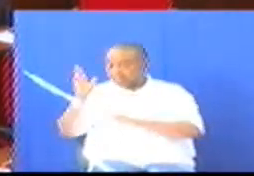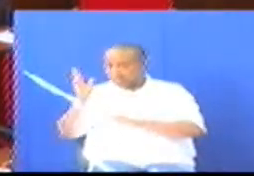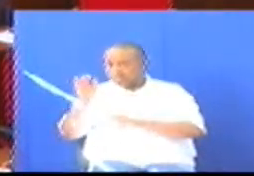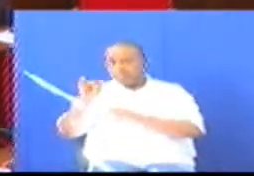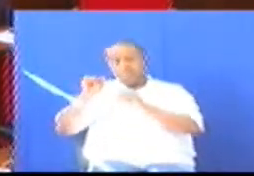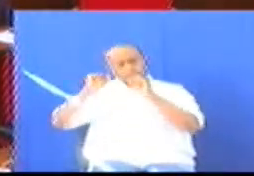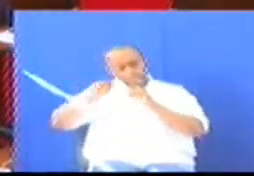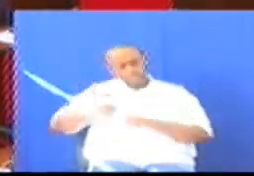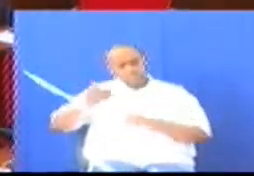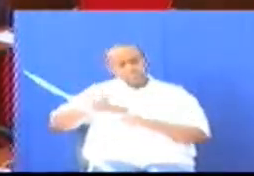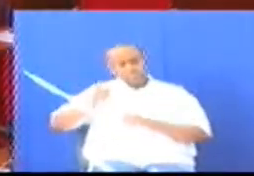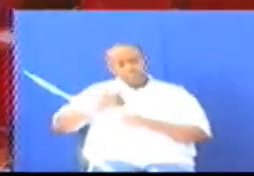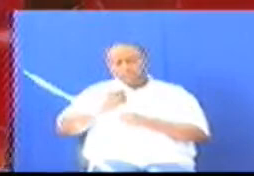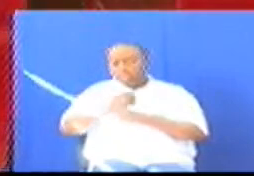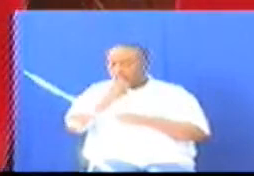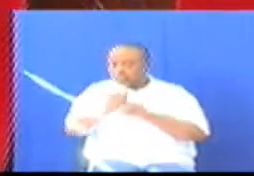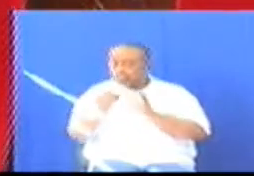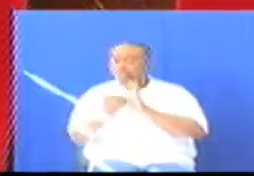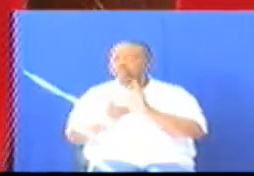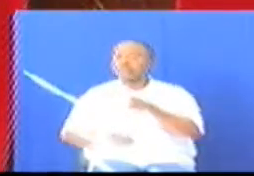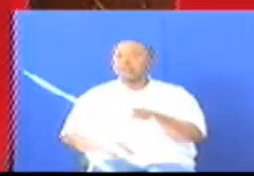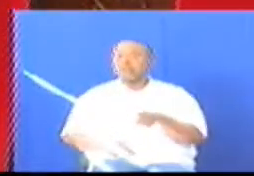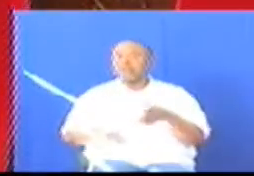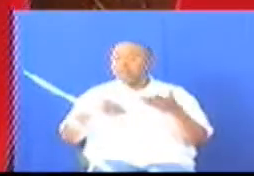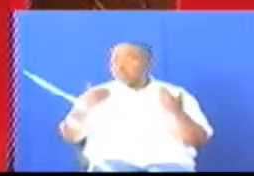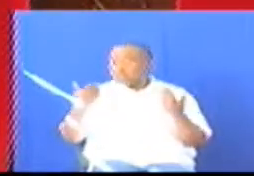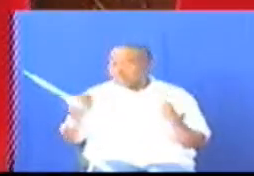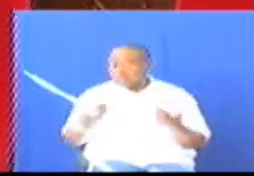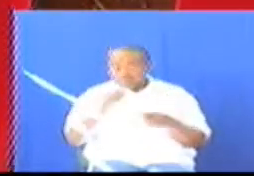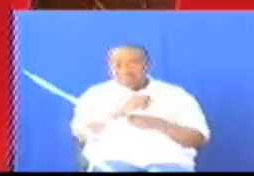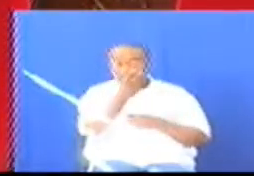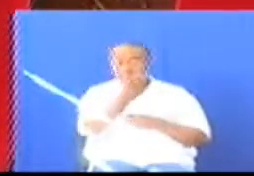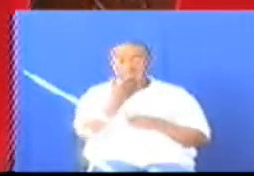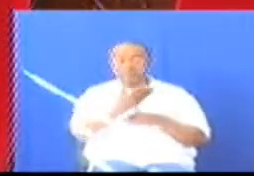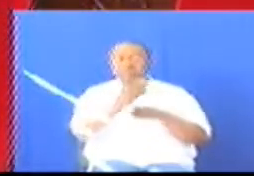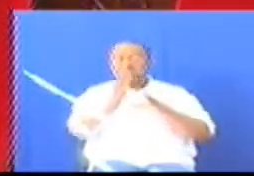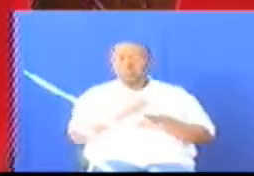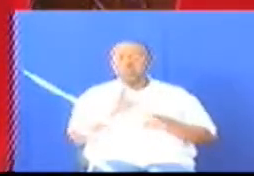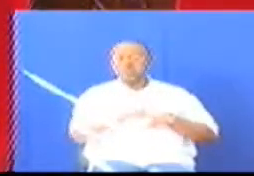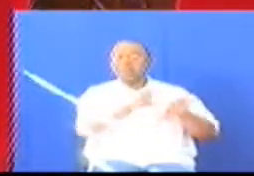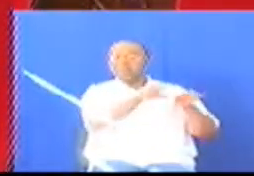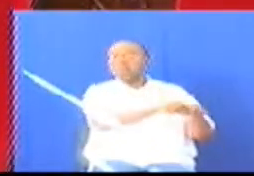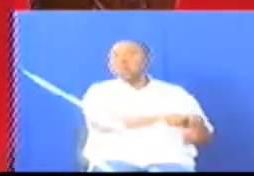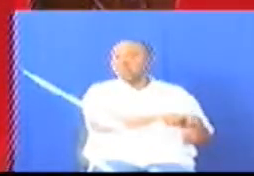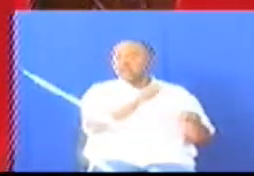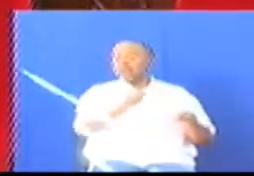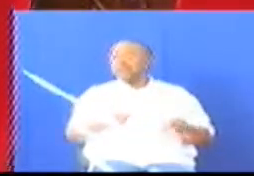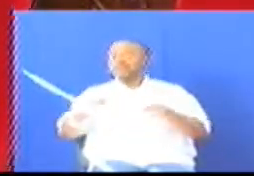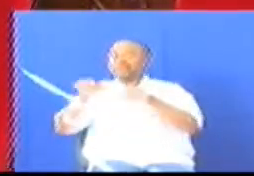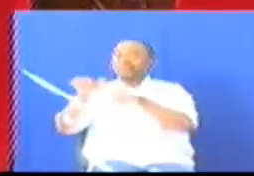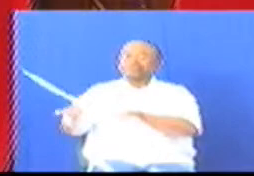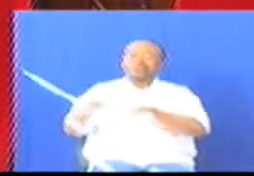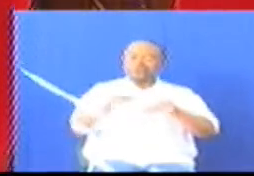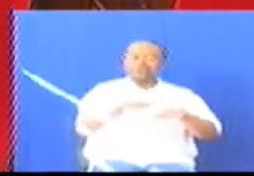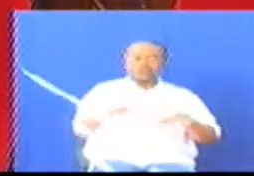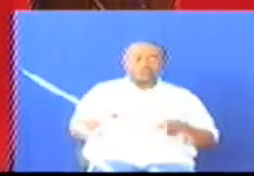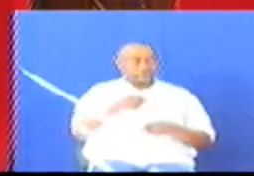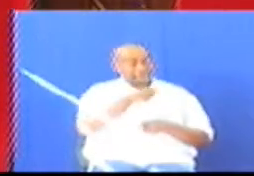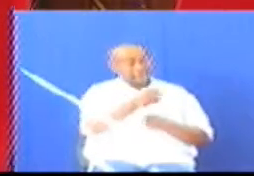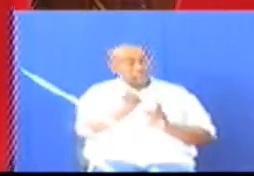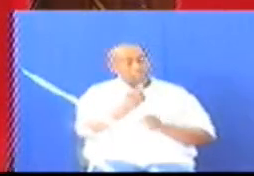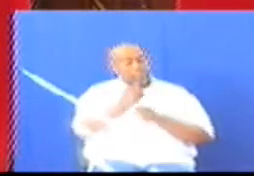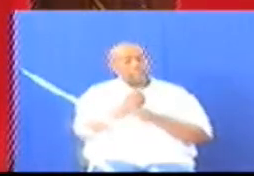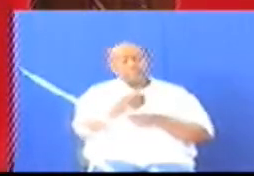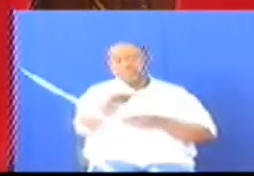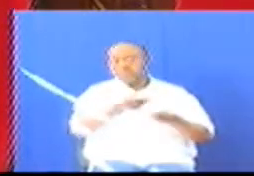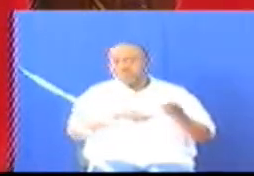kisheria zichukuliwe. Lakini leo unakaa na pesa za watu miaka miwili, hawa watu hawapati pesa zao, wanahangaika na hiyo ndio mitaji yao kibiashara.